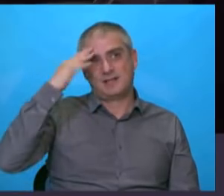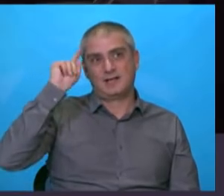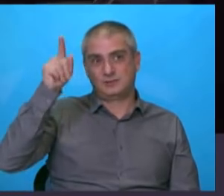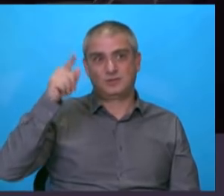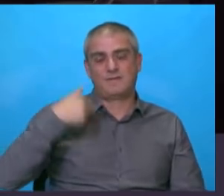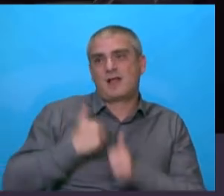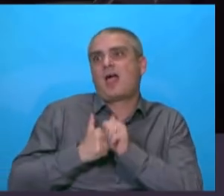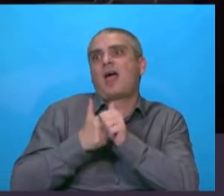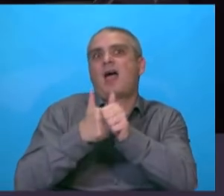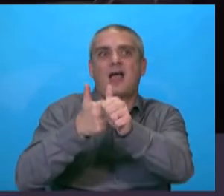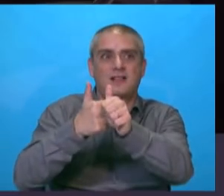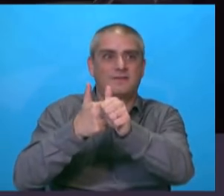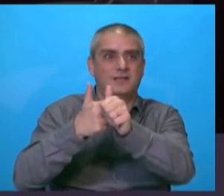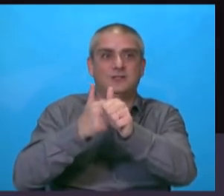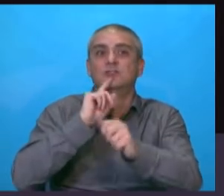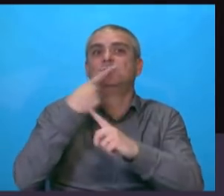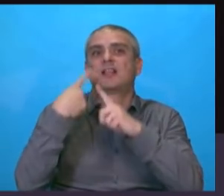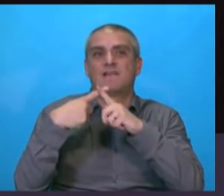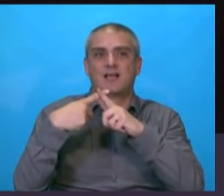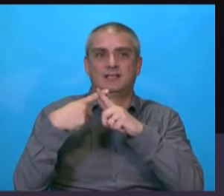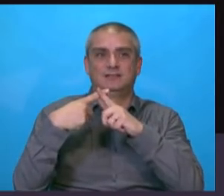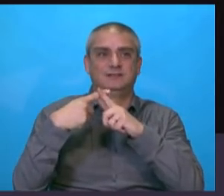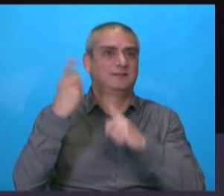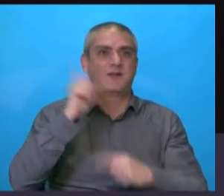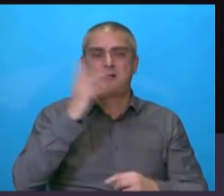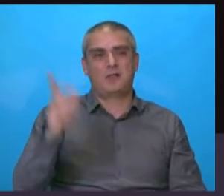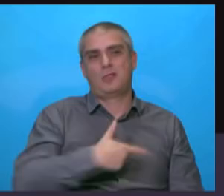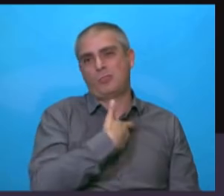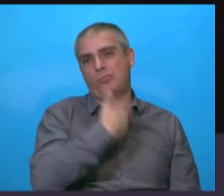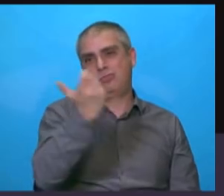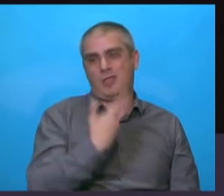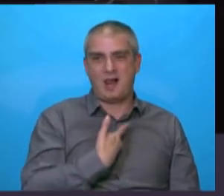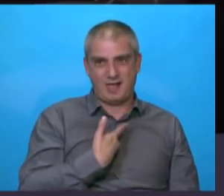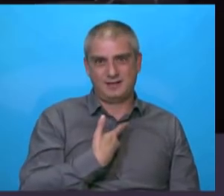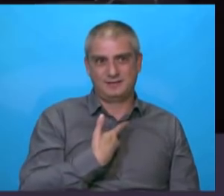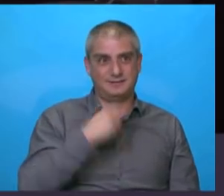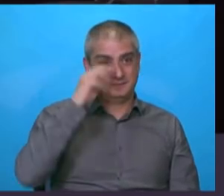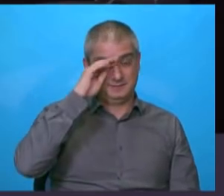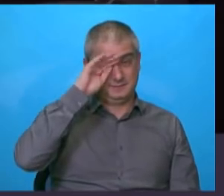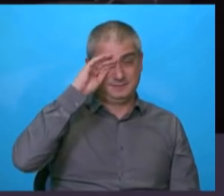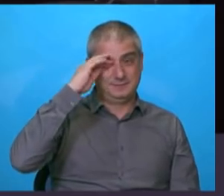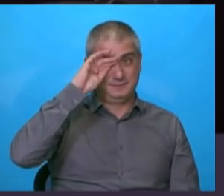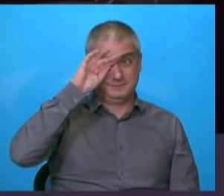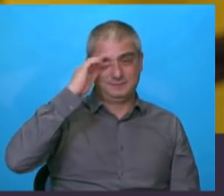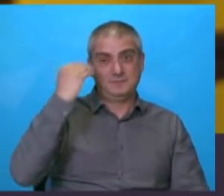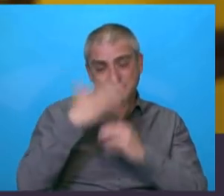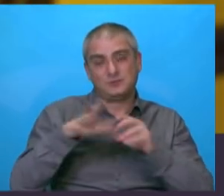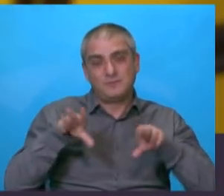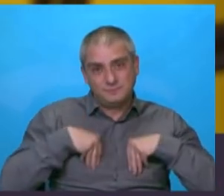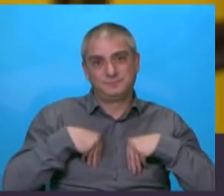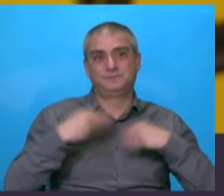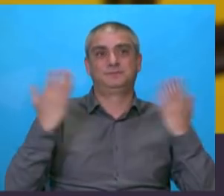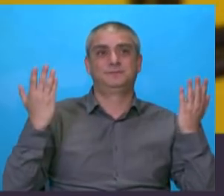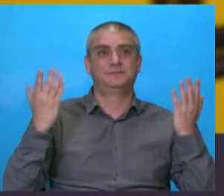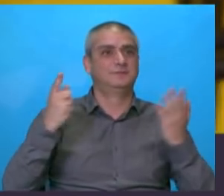אחריה במשך שנה וחצי, והיא לא שמה עליי, איך שאומרים. ובסוף היא ענתה לזה. היא